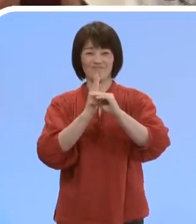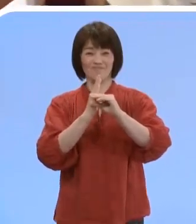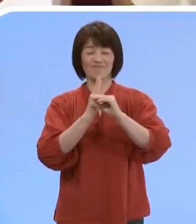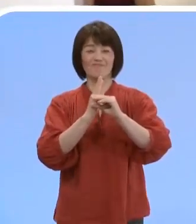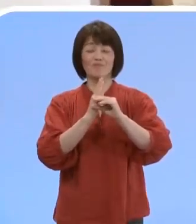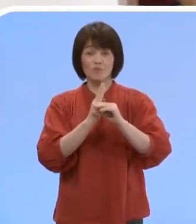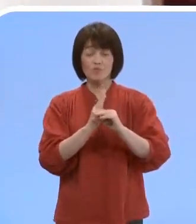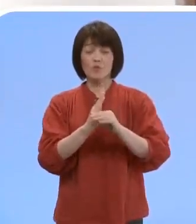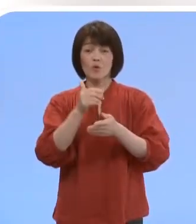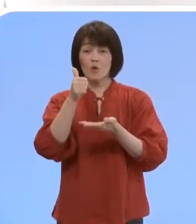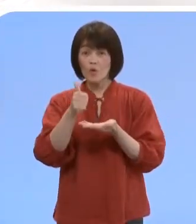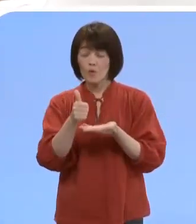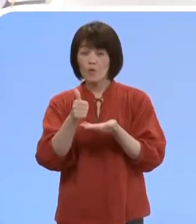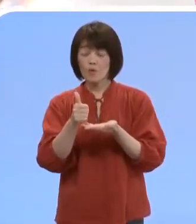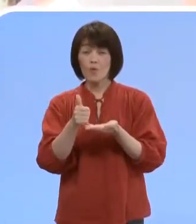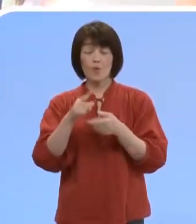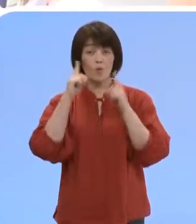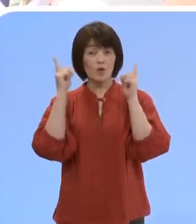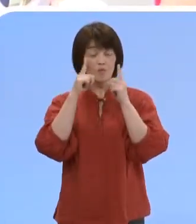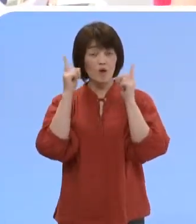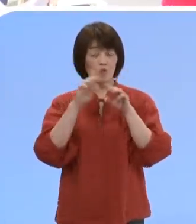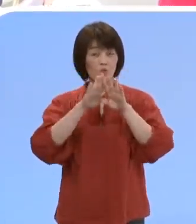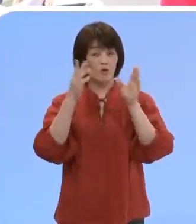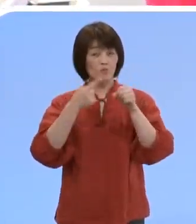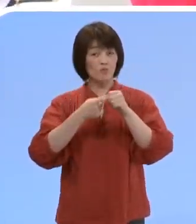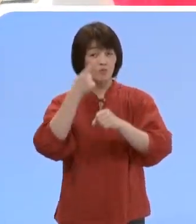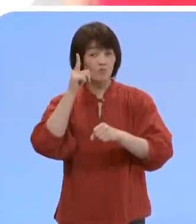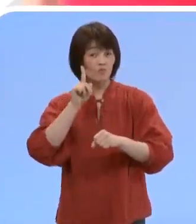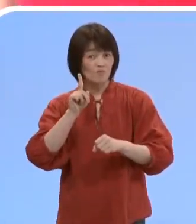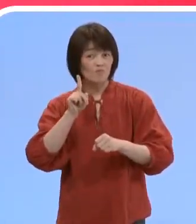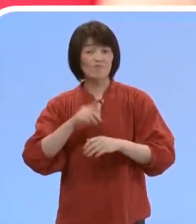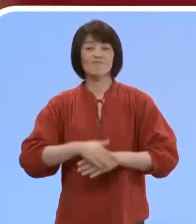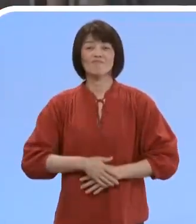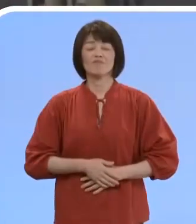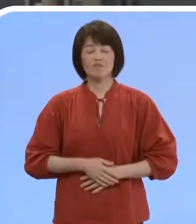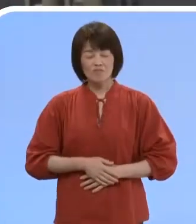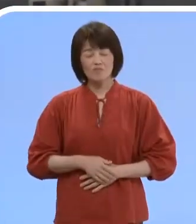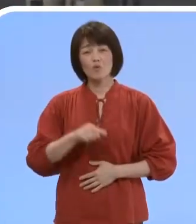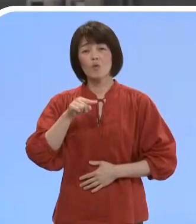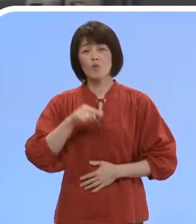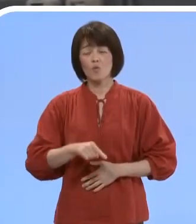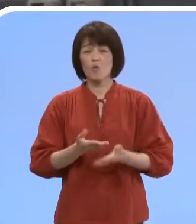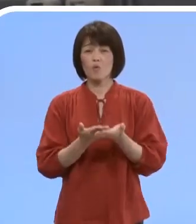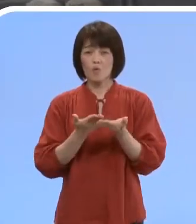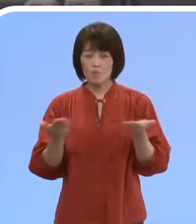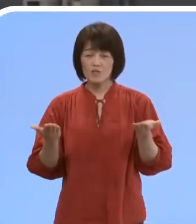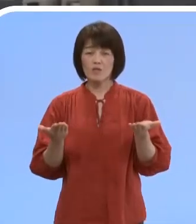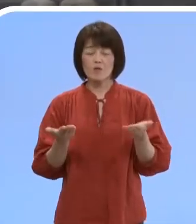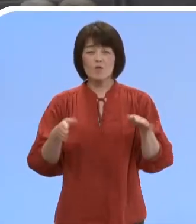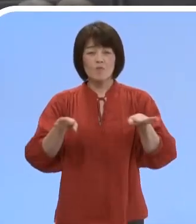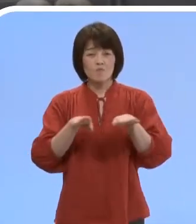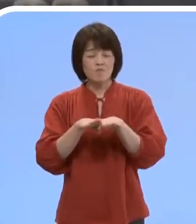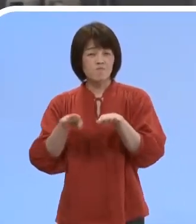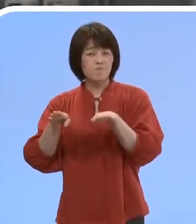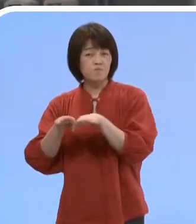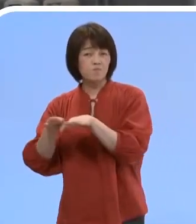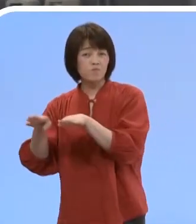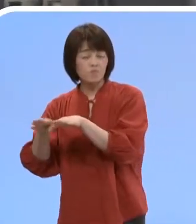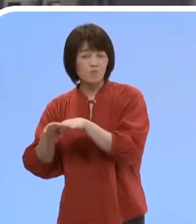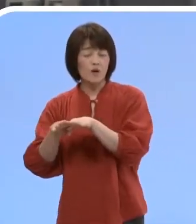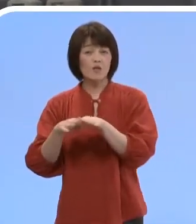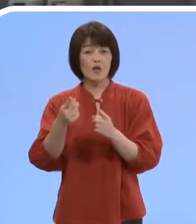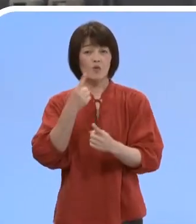躍。井上さん、どんな思いでこの活動をしているんですか？ シャッター通りになったり、だんだん寂れてきた